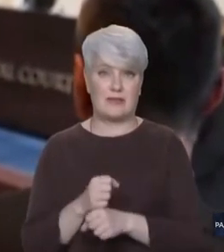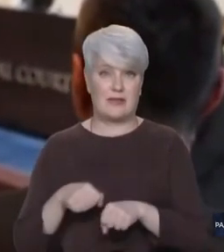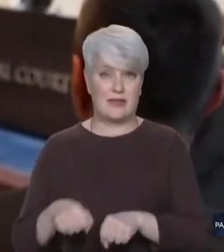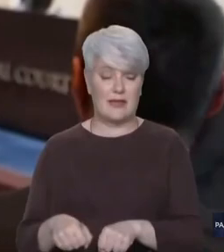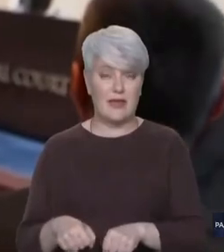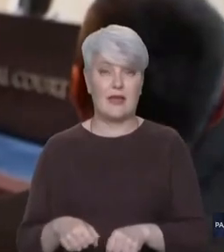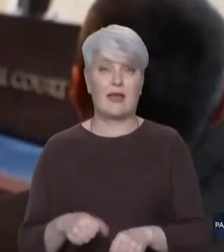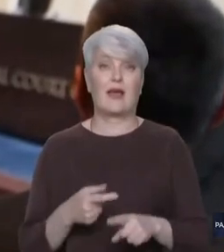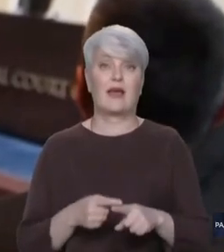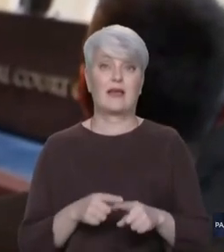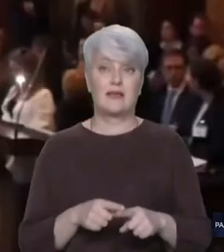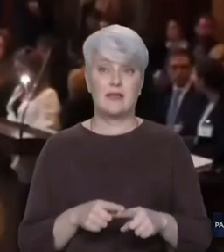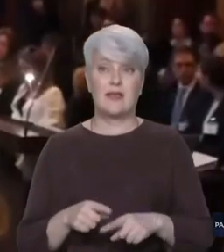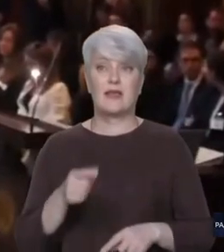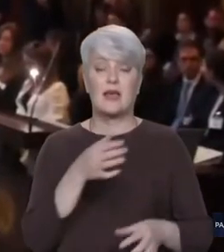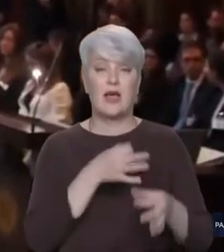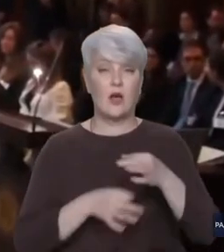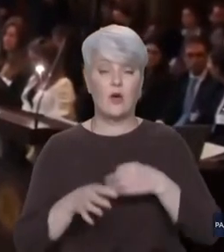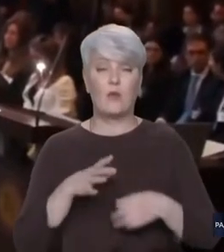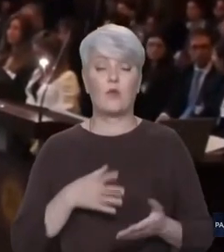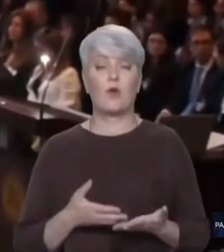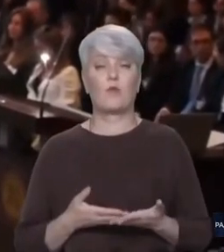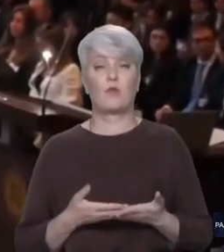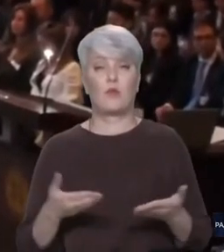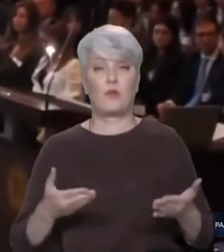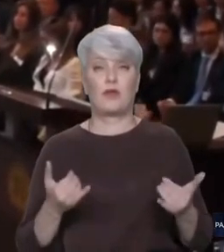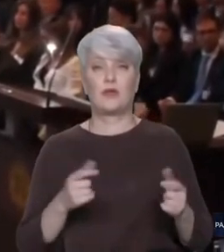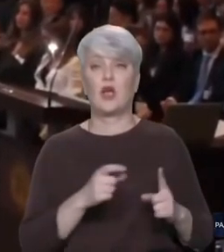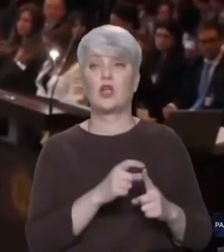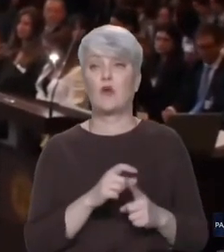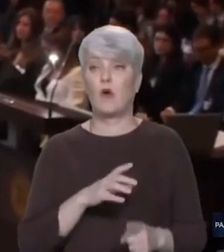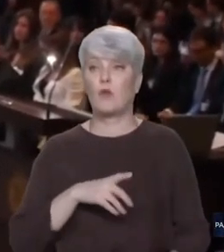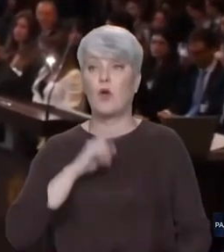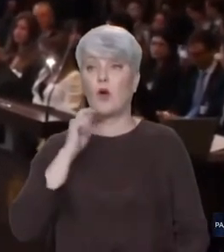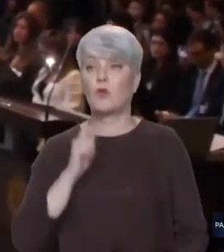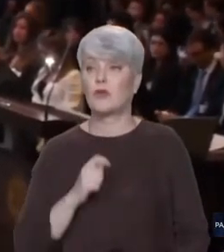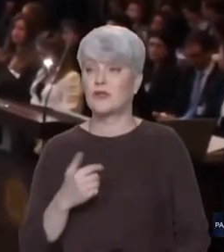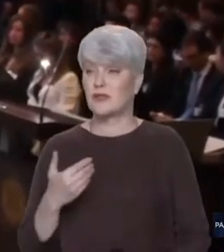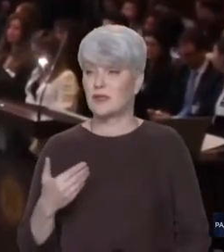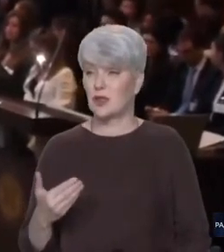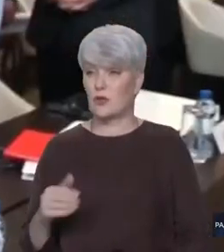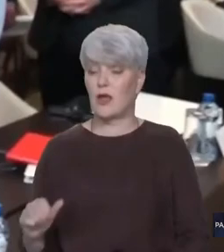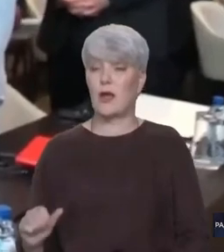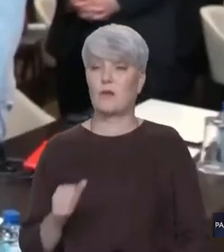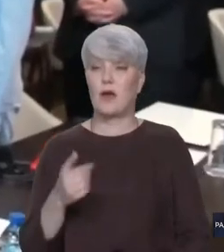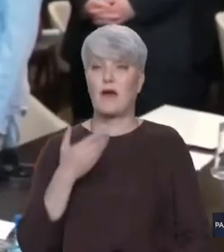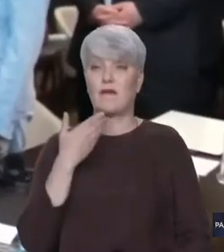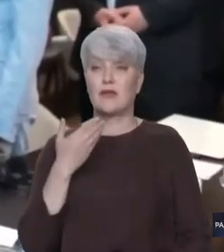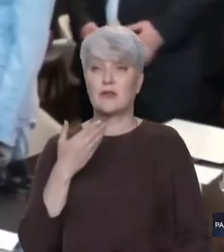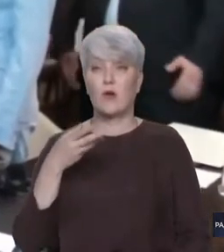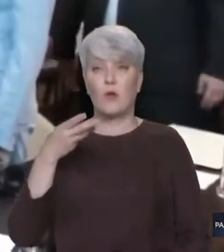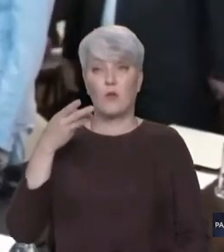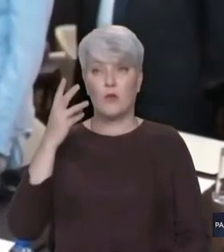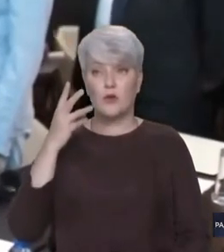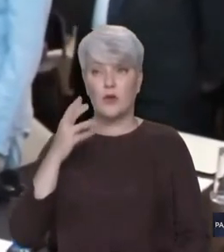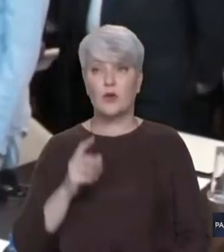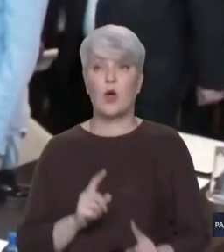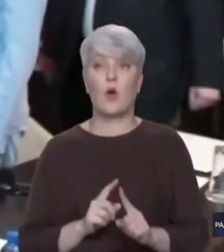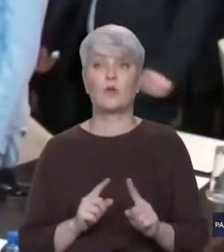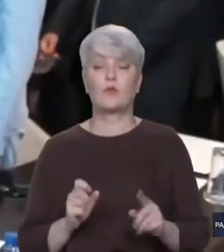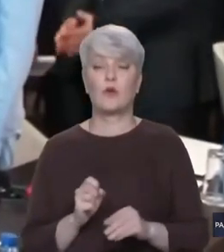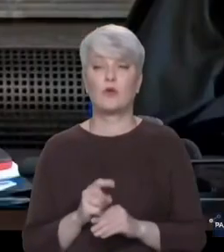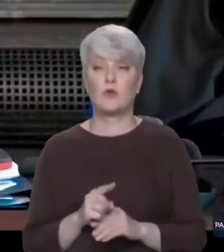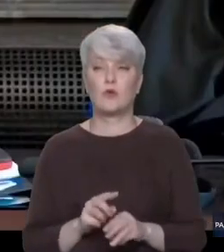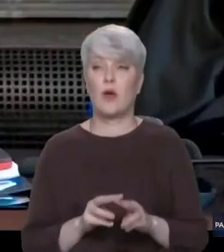розгляду справи по суті сьогодні Слава у суді мала українська сторона і першим виступав посол з особливих